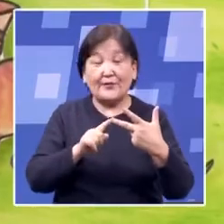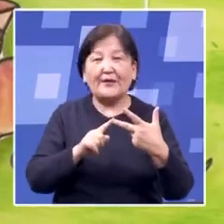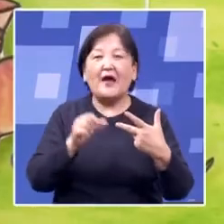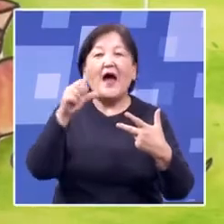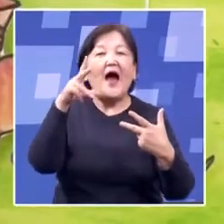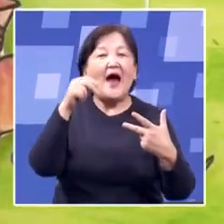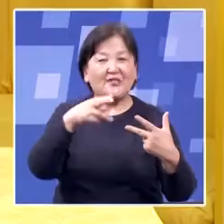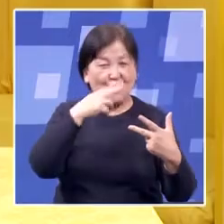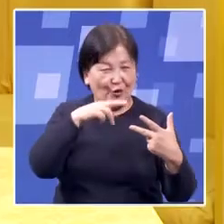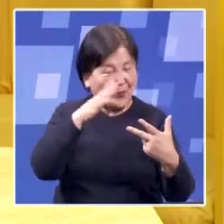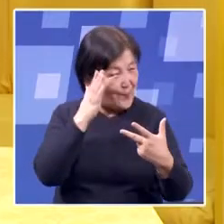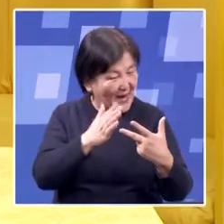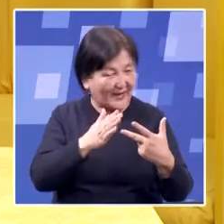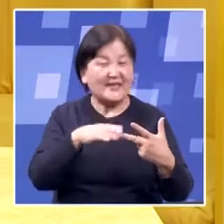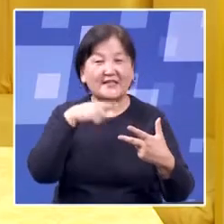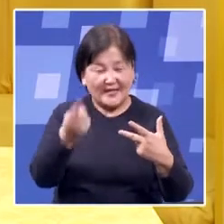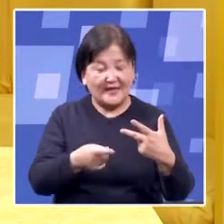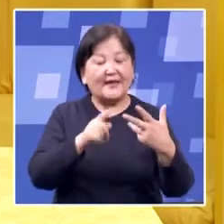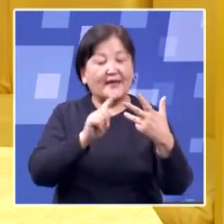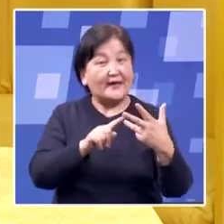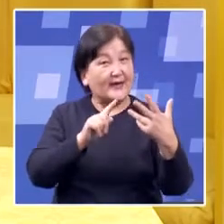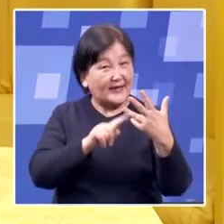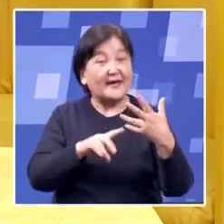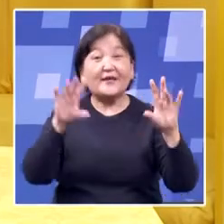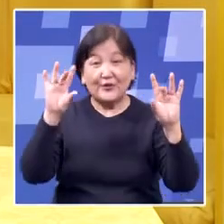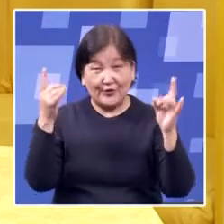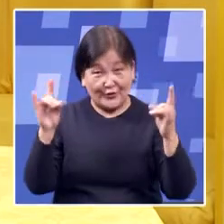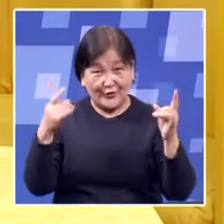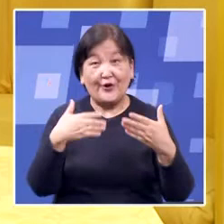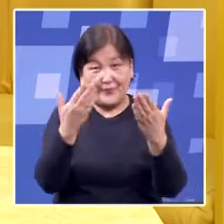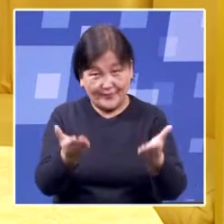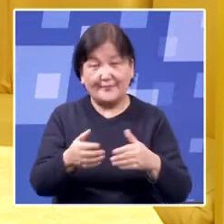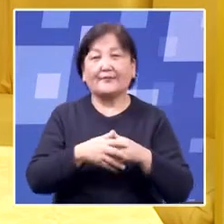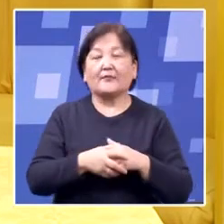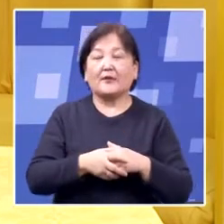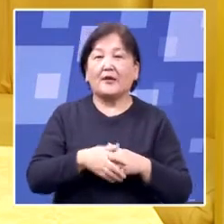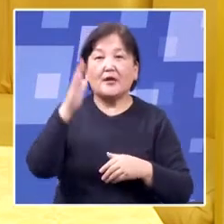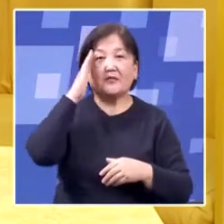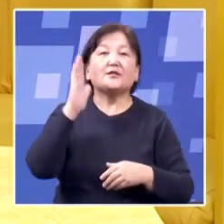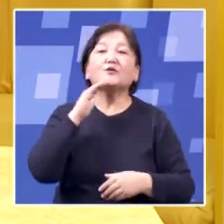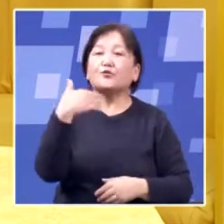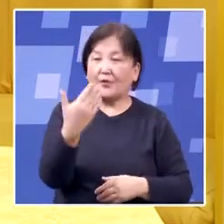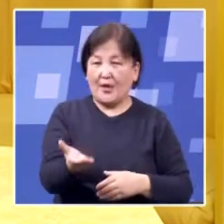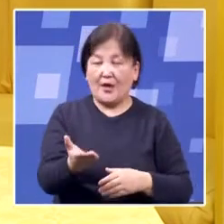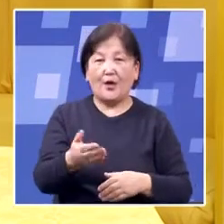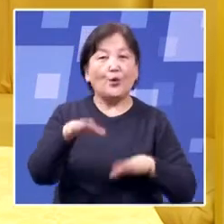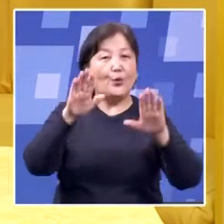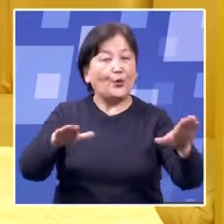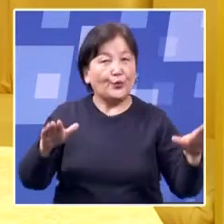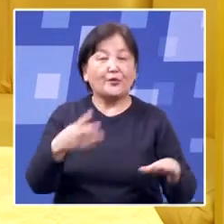ач охин зогсож байна. Гих мэдчлэнгээр нэрлэж таглаараа. За, яг хүүхдүүдээ, эцэг